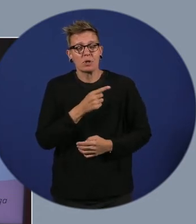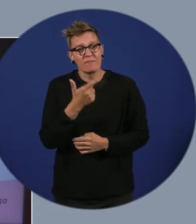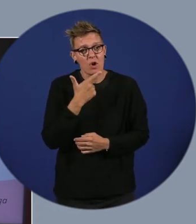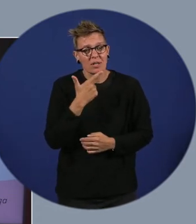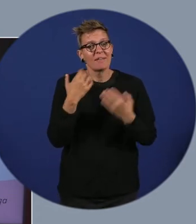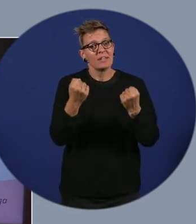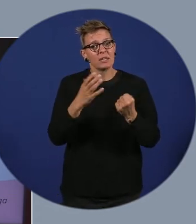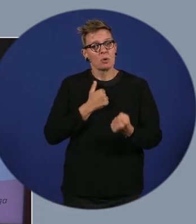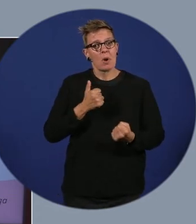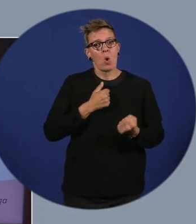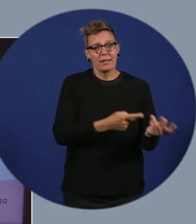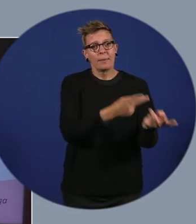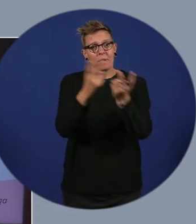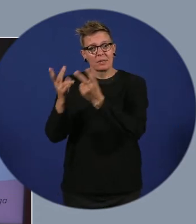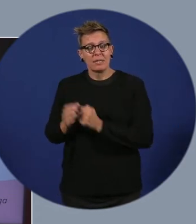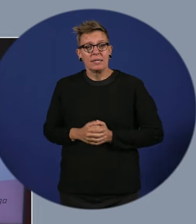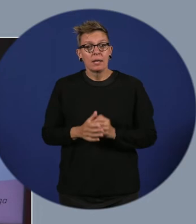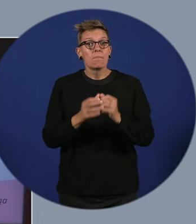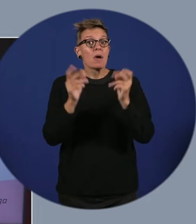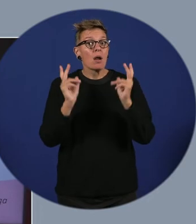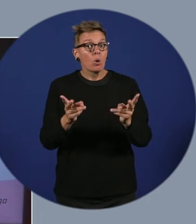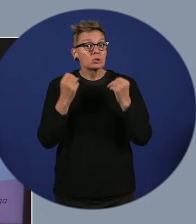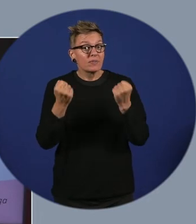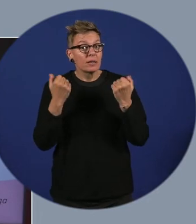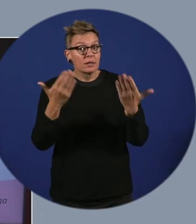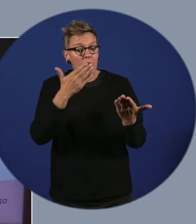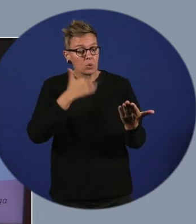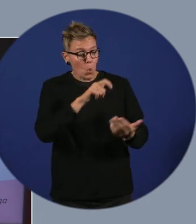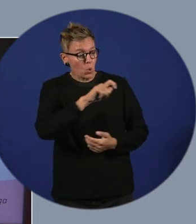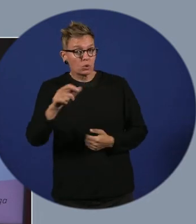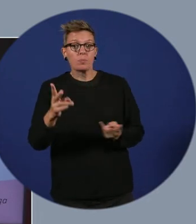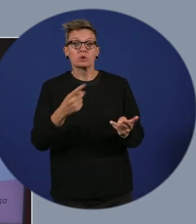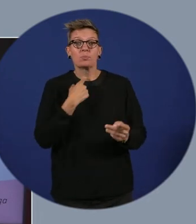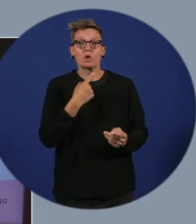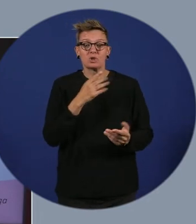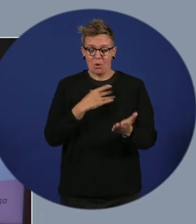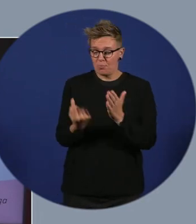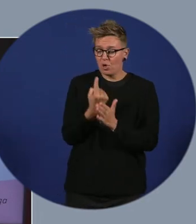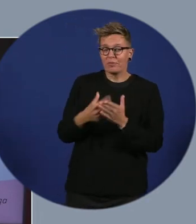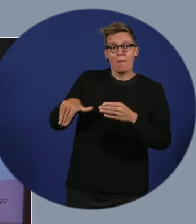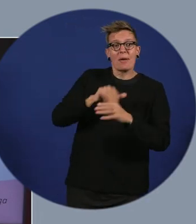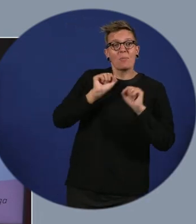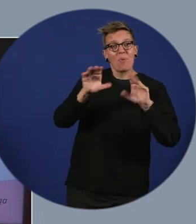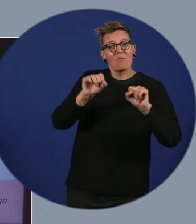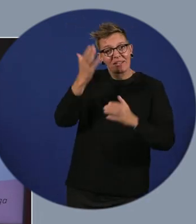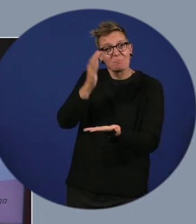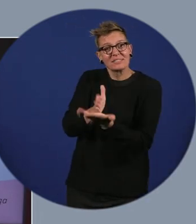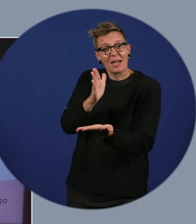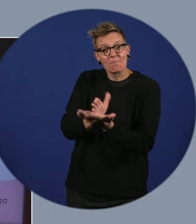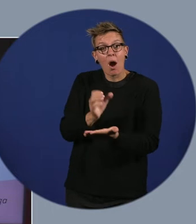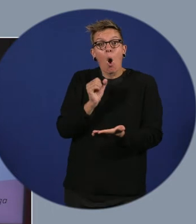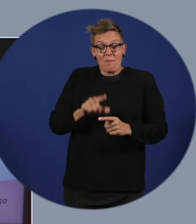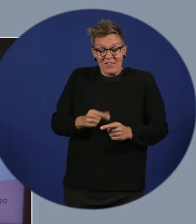Men sen som flera har sagt också så är det ju viktigt att unga som går och röstar får vara med och bestämma. Om man inte